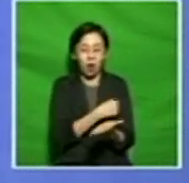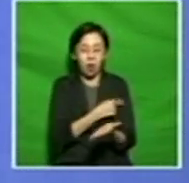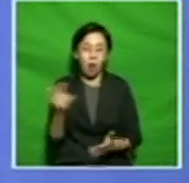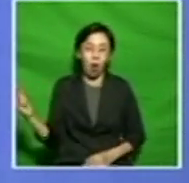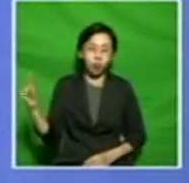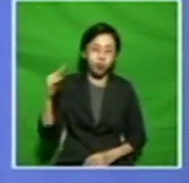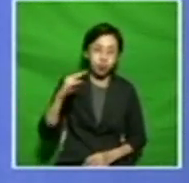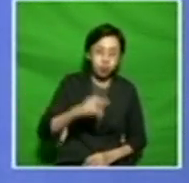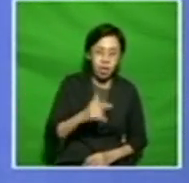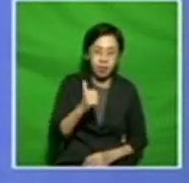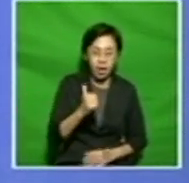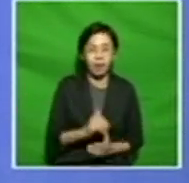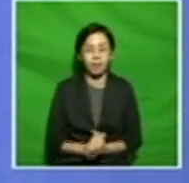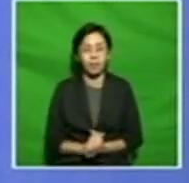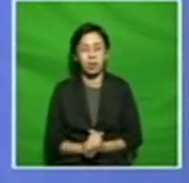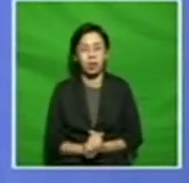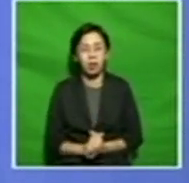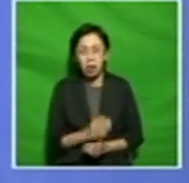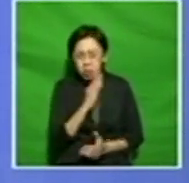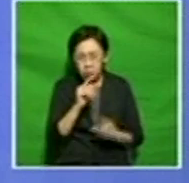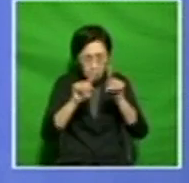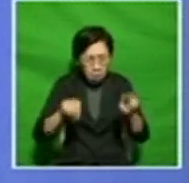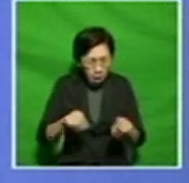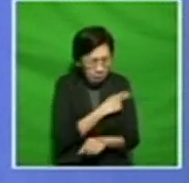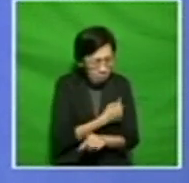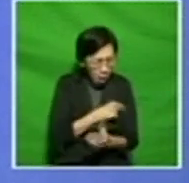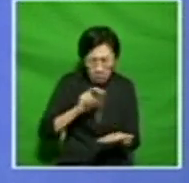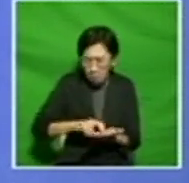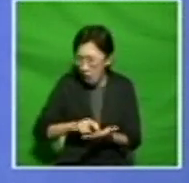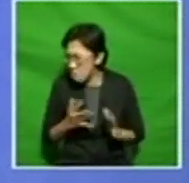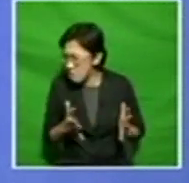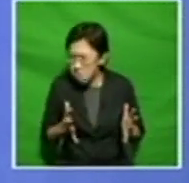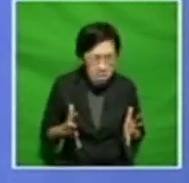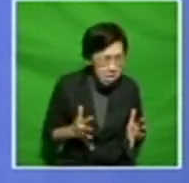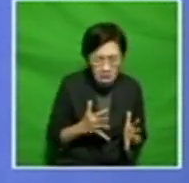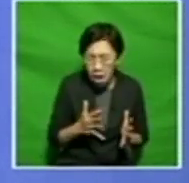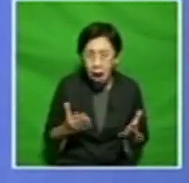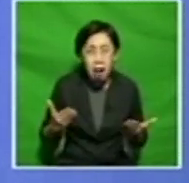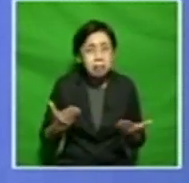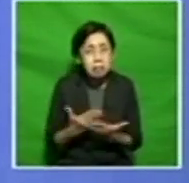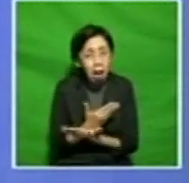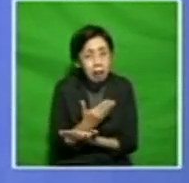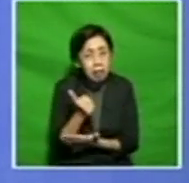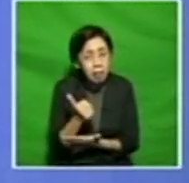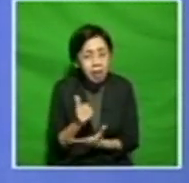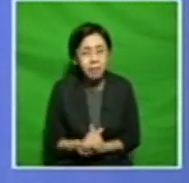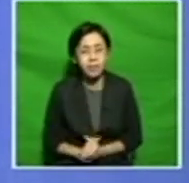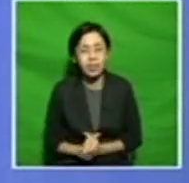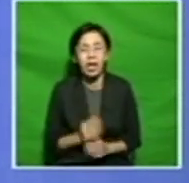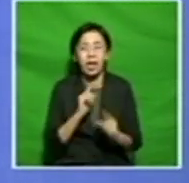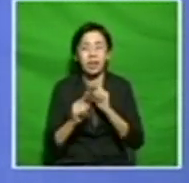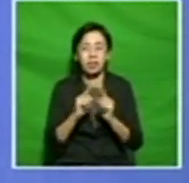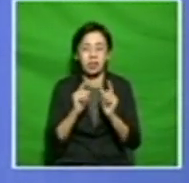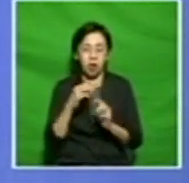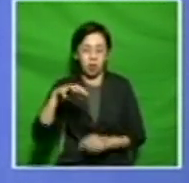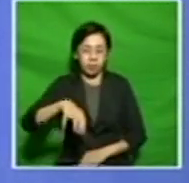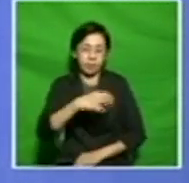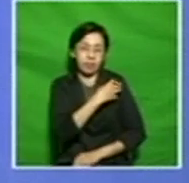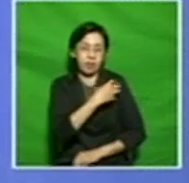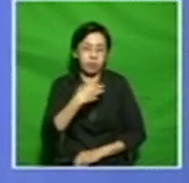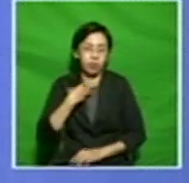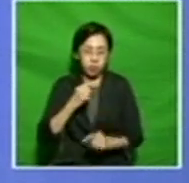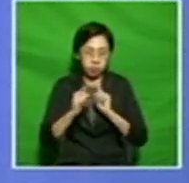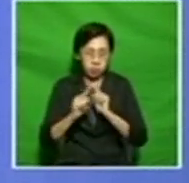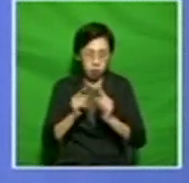แล้วในกรณีที่หาใบรับรองแพทย์อย่างนี้ไม่ได้ท่านจะหาใบแทนอย่างอื่นก็กรุณาติดต่อทางสถานทูต